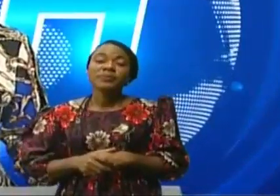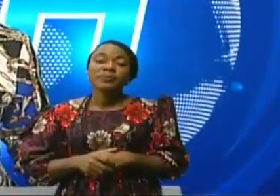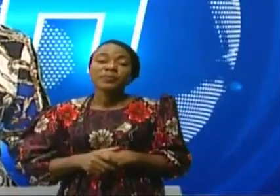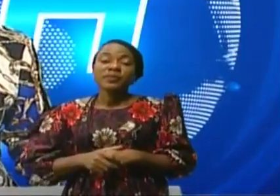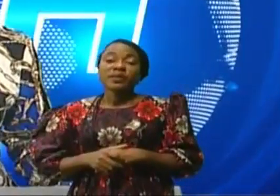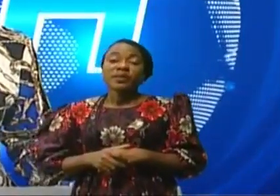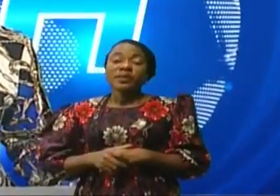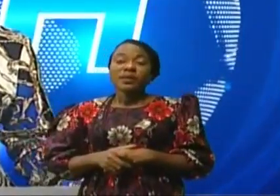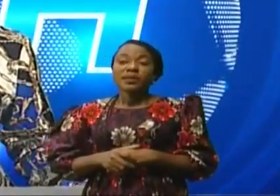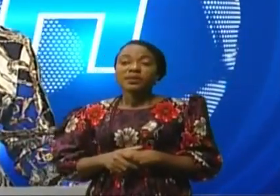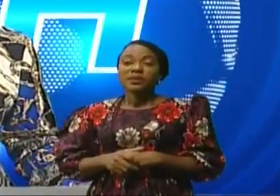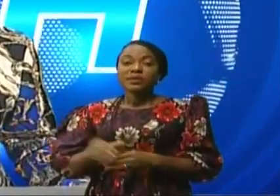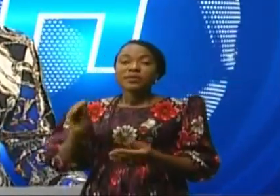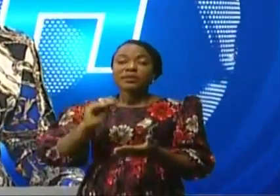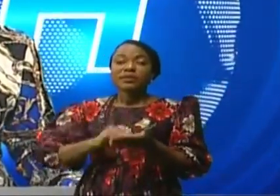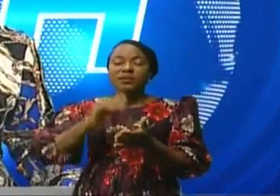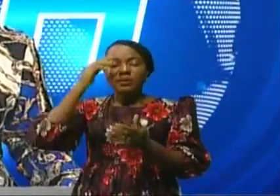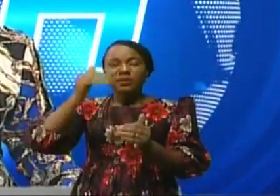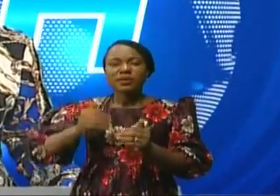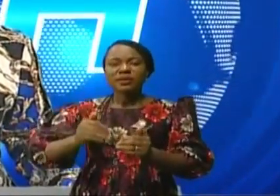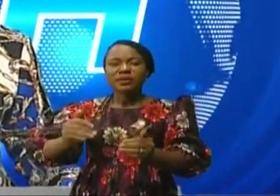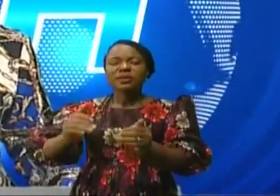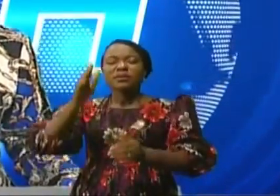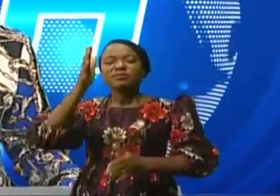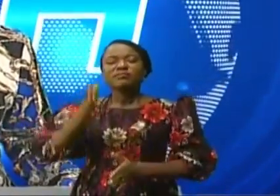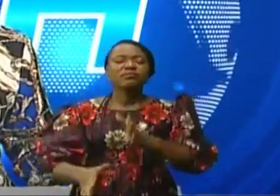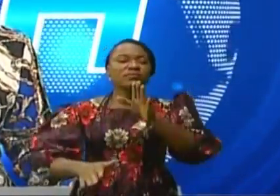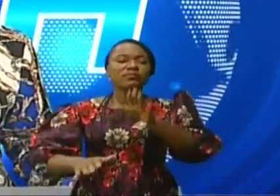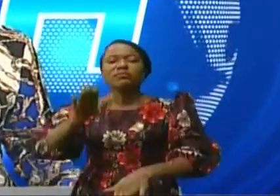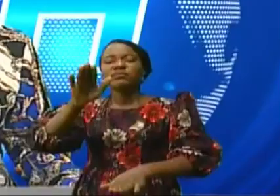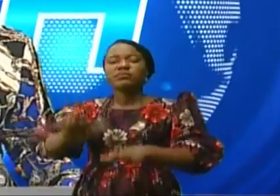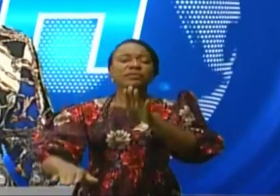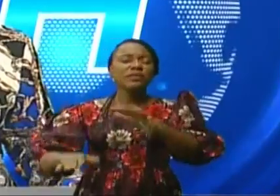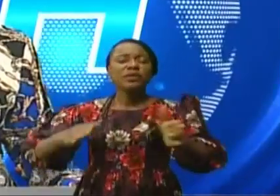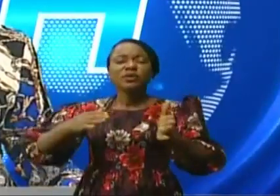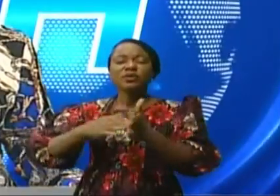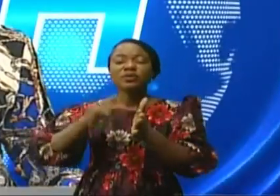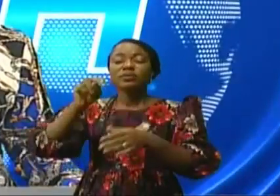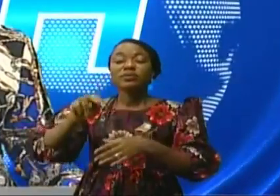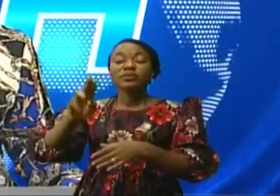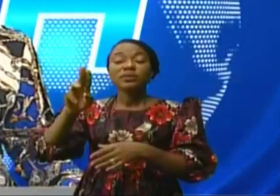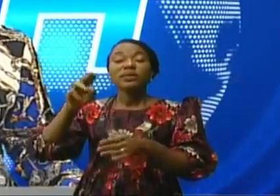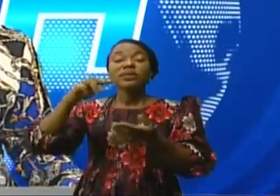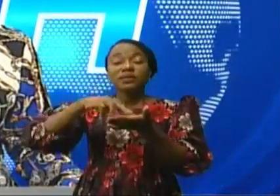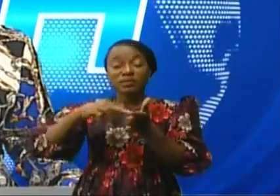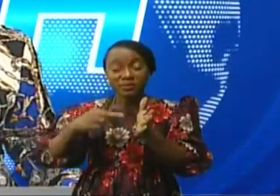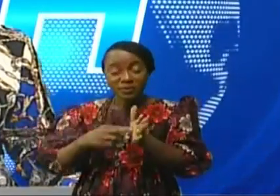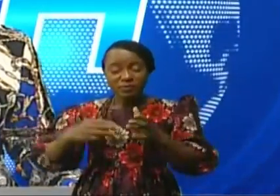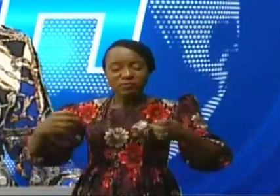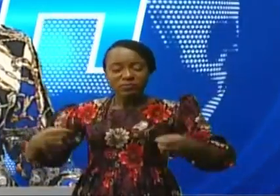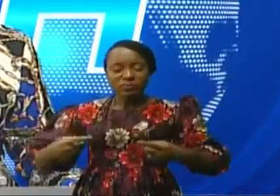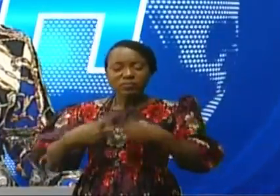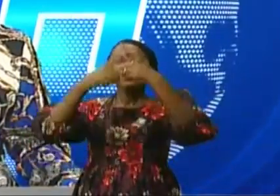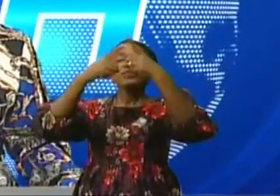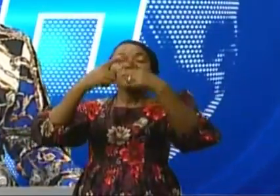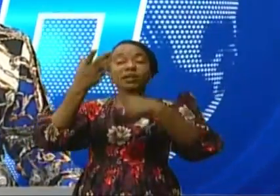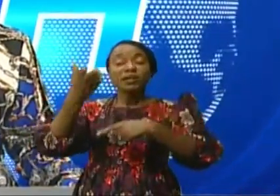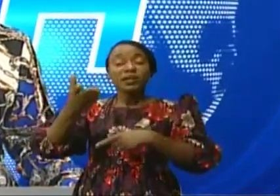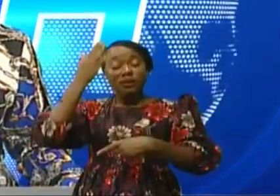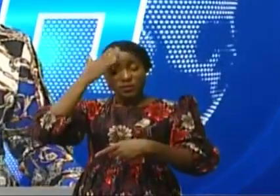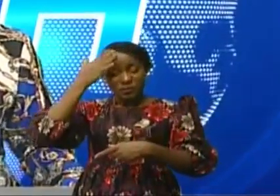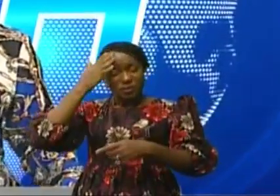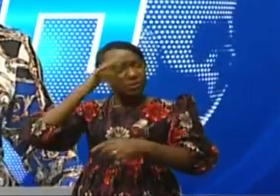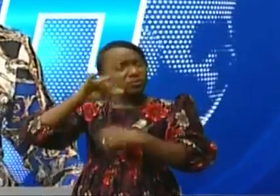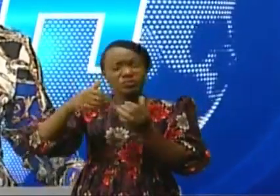Il n'y a plus de raison de continuer à manifester contre la MONUSCO car les revendications sont déjà connues par les plus hautes autorités du